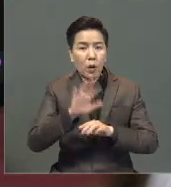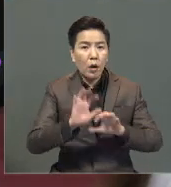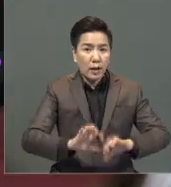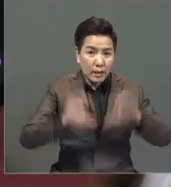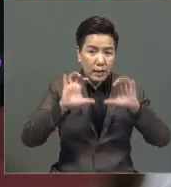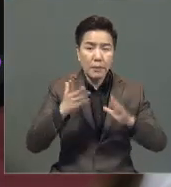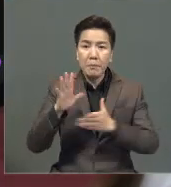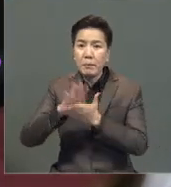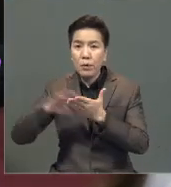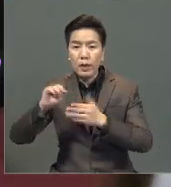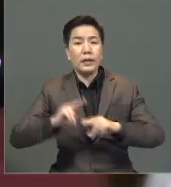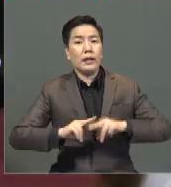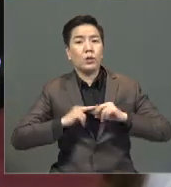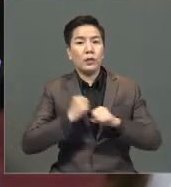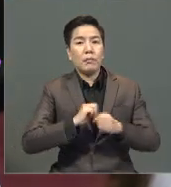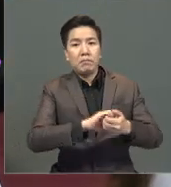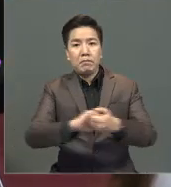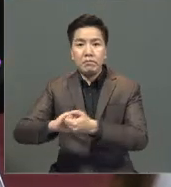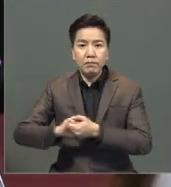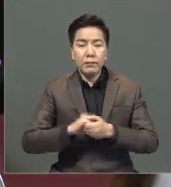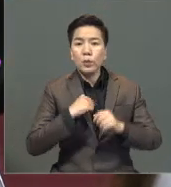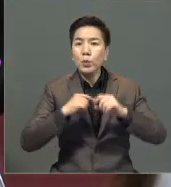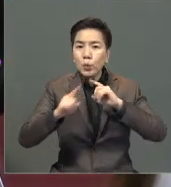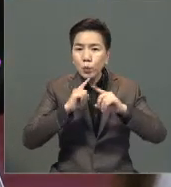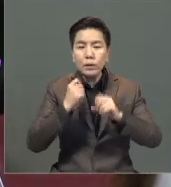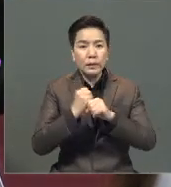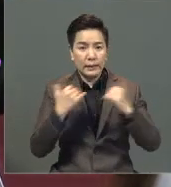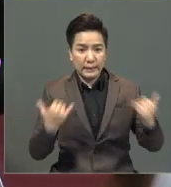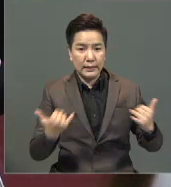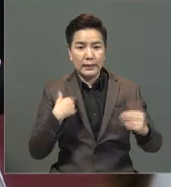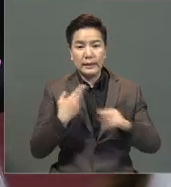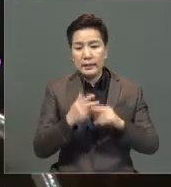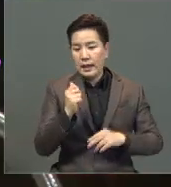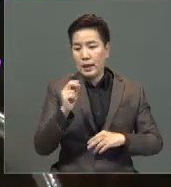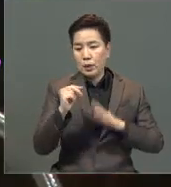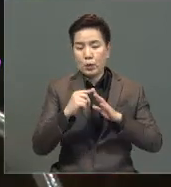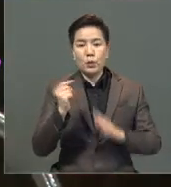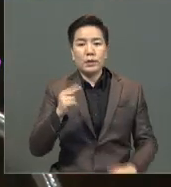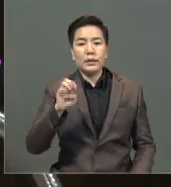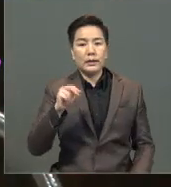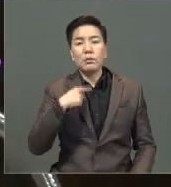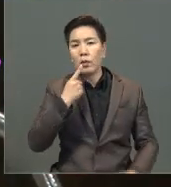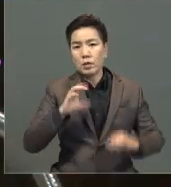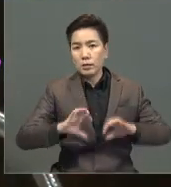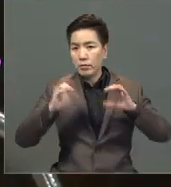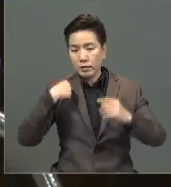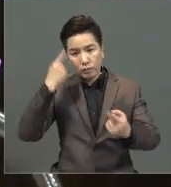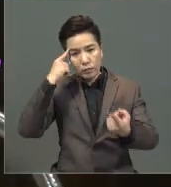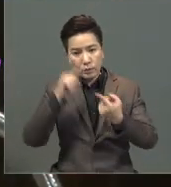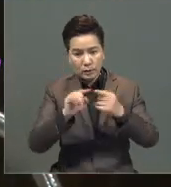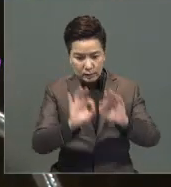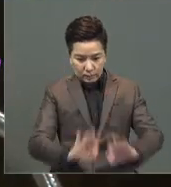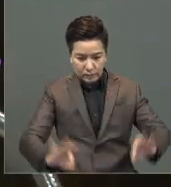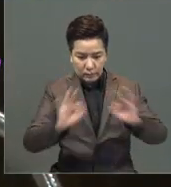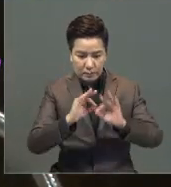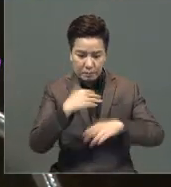รัฐมหาวิทยาลัยและภาคเอกชนมาพูดคุยกันนะคะในส่วนของนายอนุทินบอกว่ารัฐบาลให้ความสำคัญกับการ